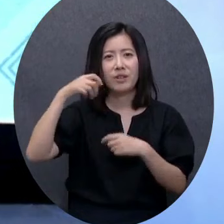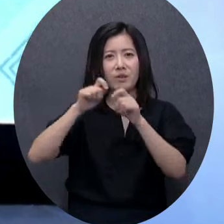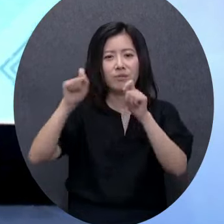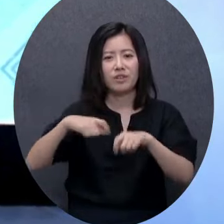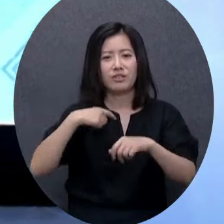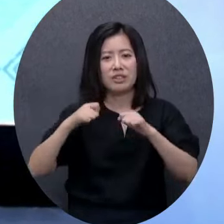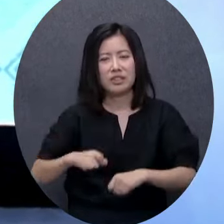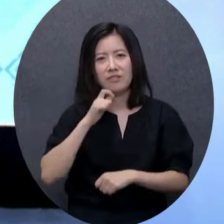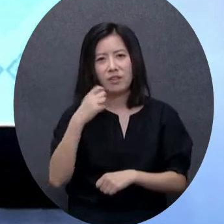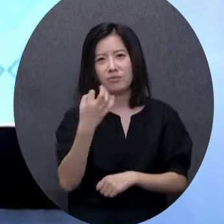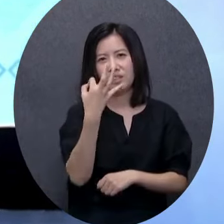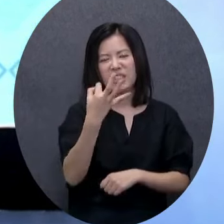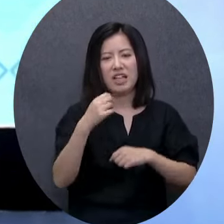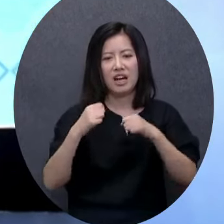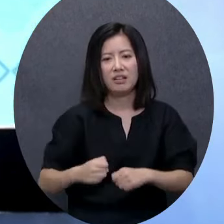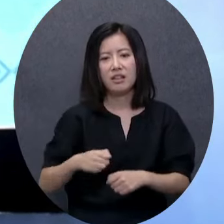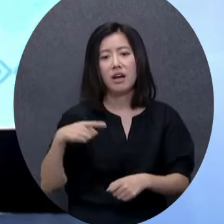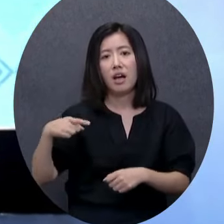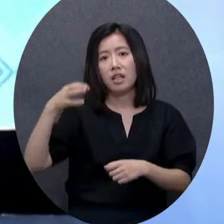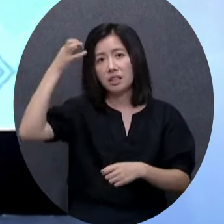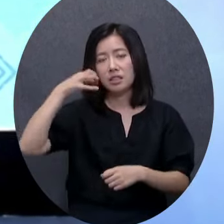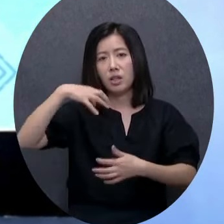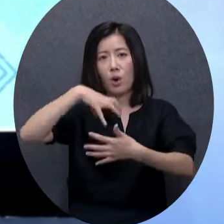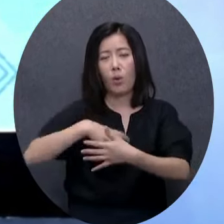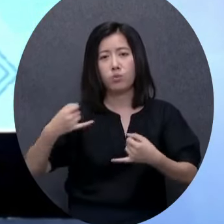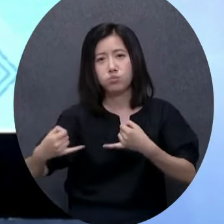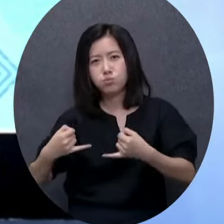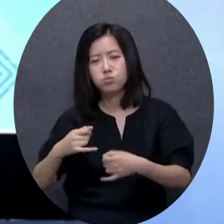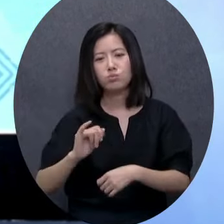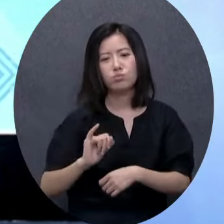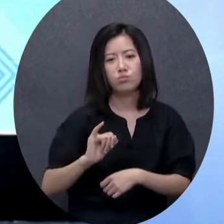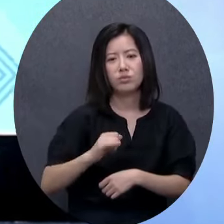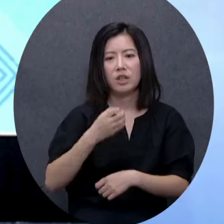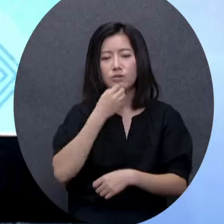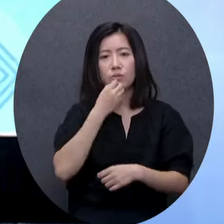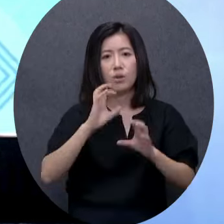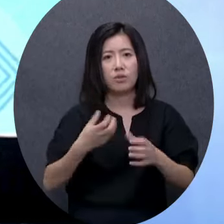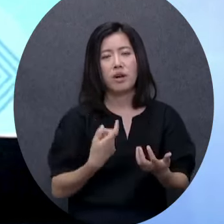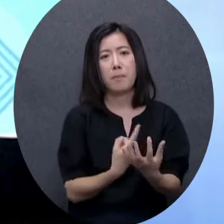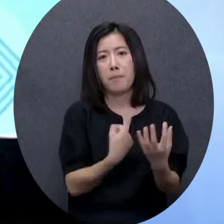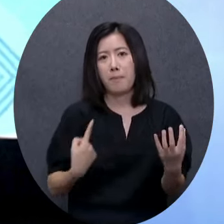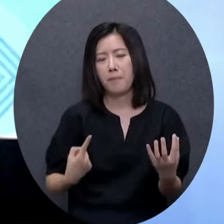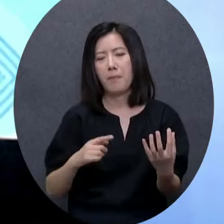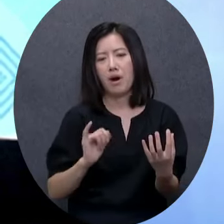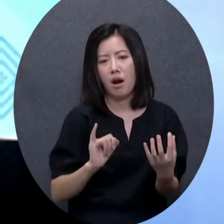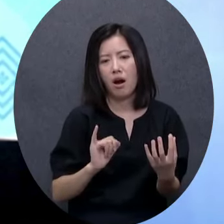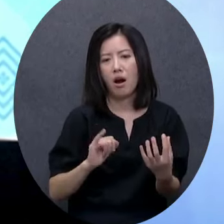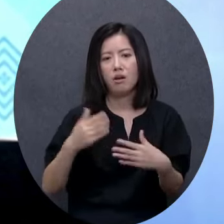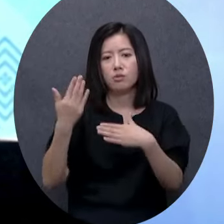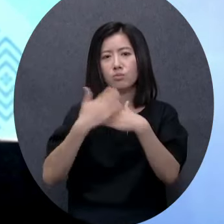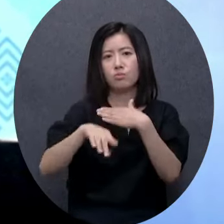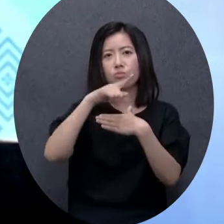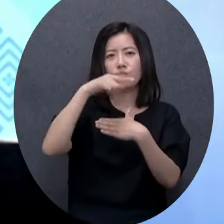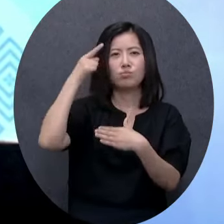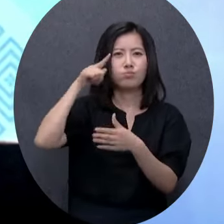守三條底線，即是緬甸不能夠內亂內戰，不脫離東盟大家庭軌道，不允許外部